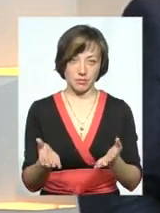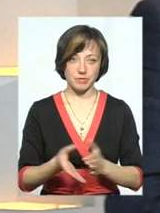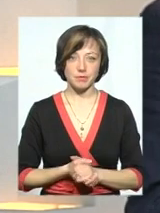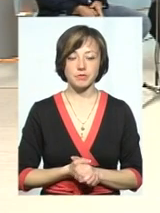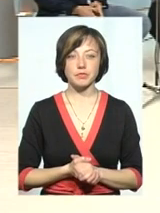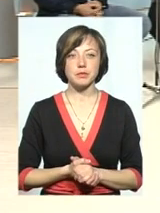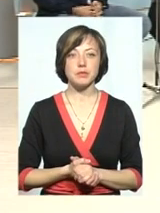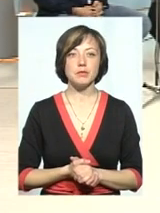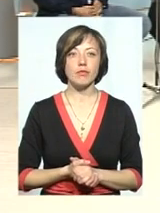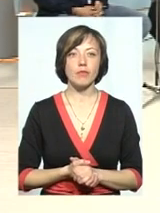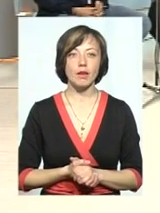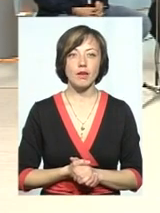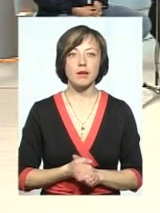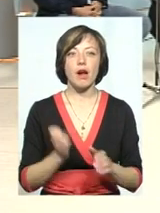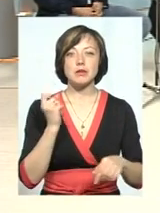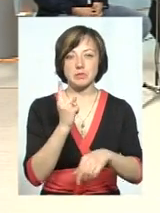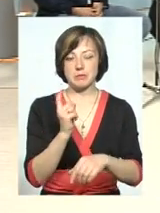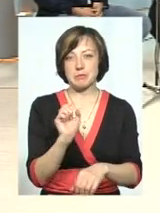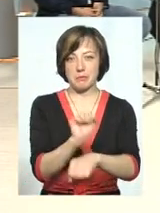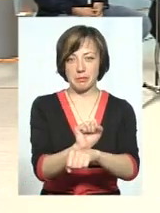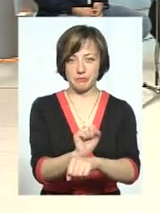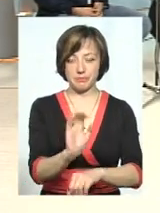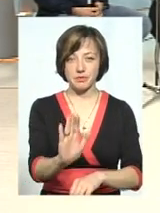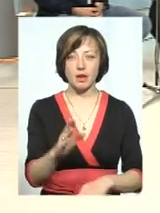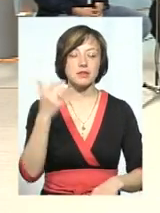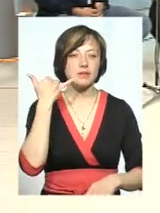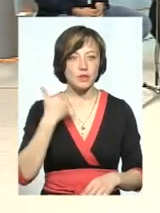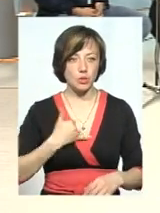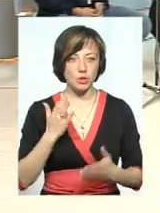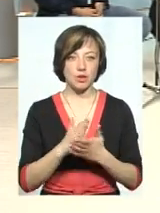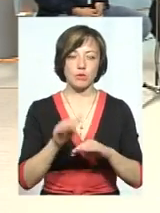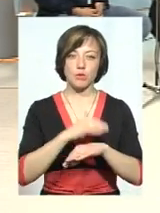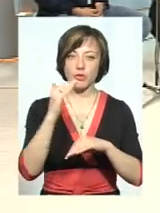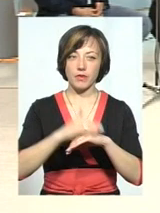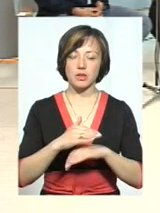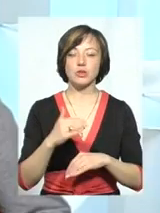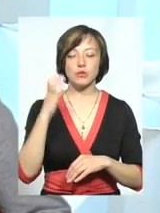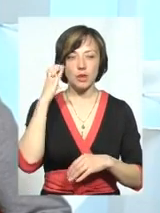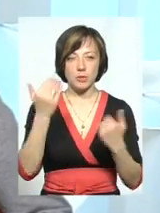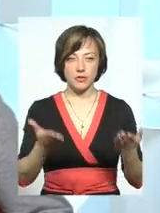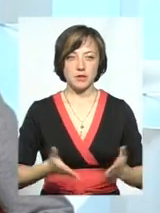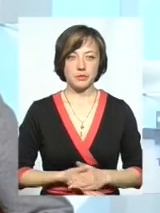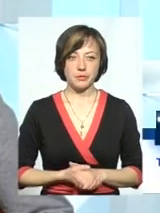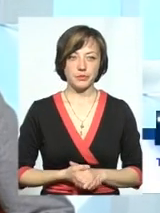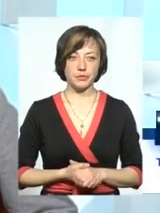приводу там, з приводу там порушень принципу. Давайте я вас переб'ю, бо в нас є дзвіночок. Зараз так. Ми послухаємо. Доброго вечора. Ви в прямому ефірі, слухаю вас.